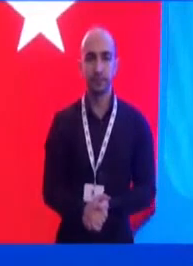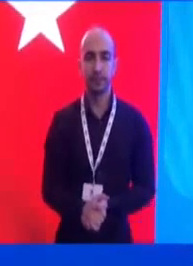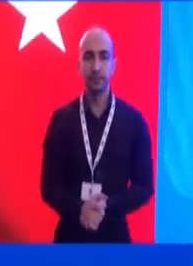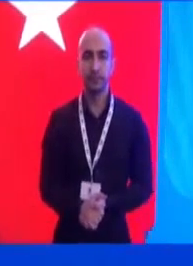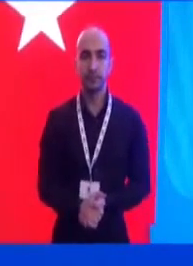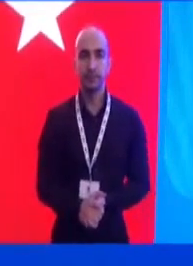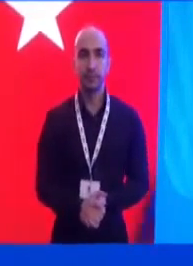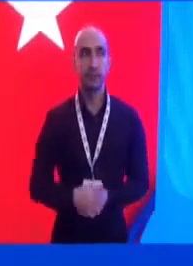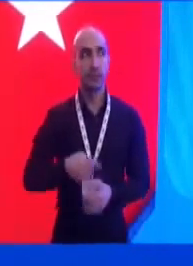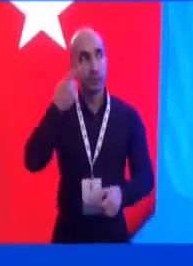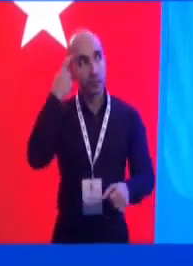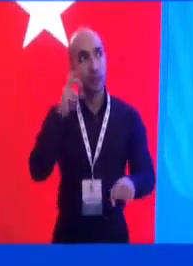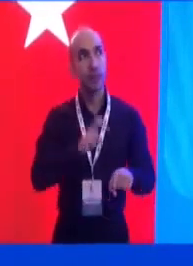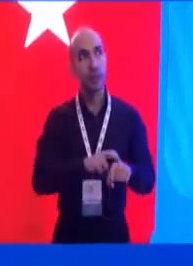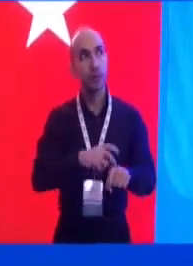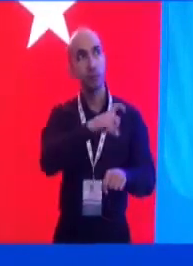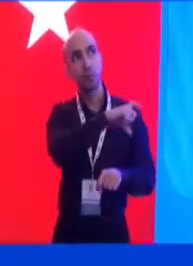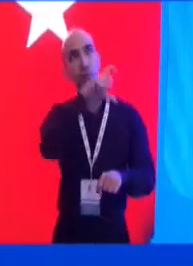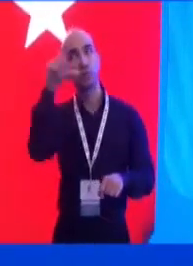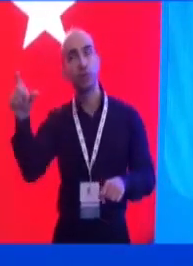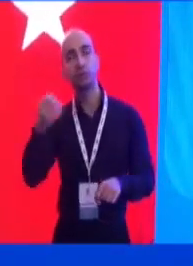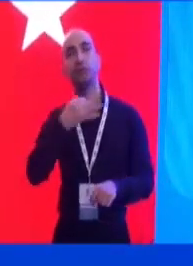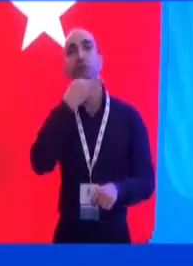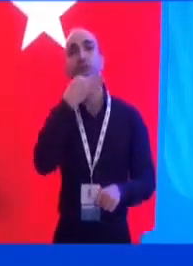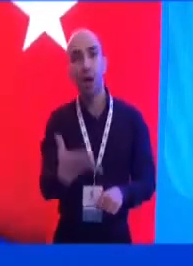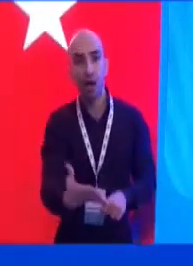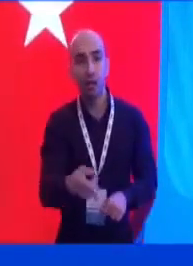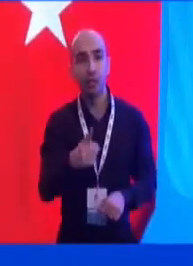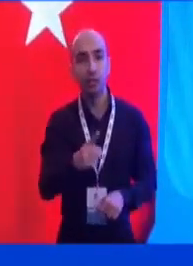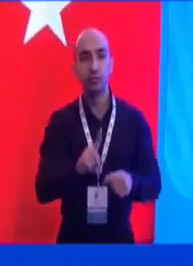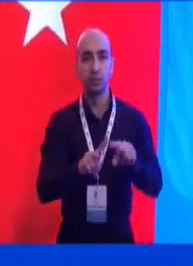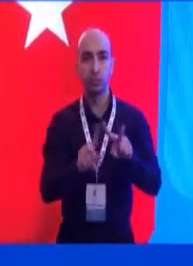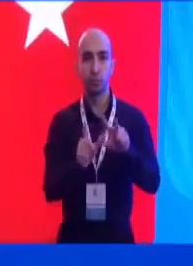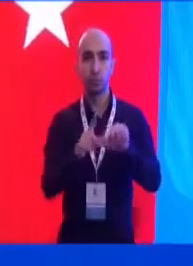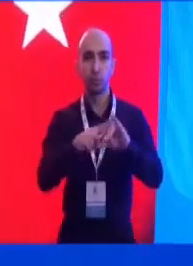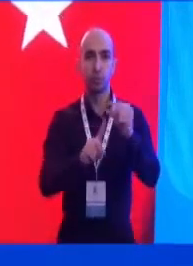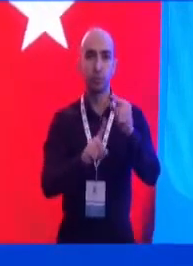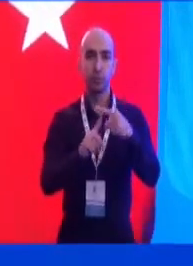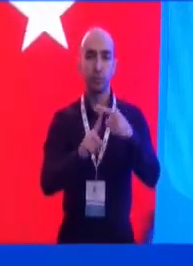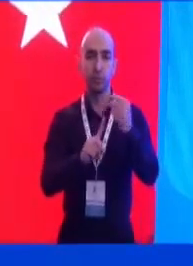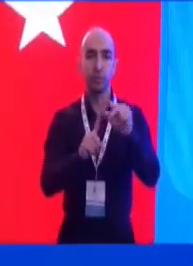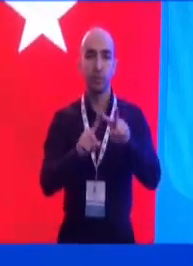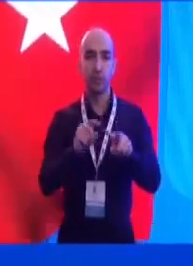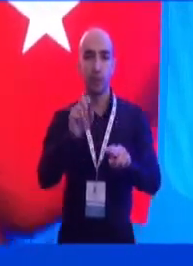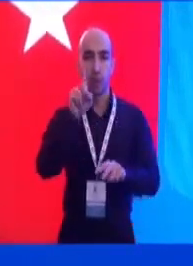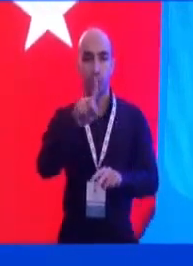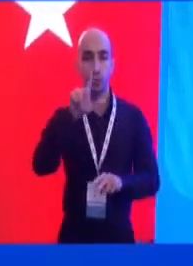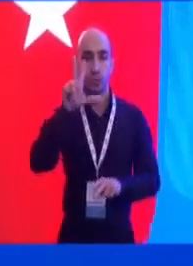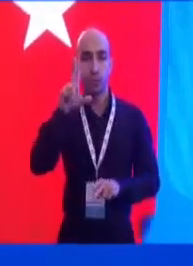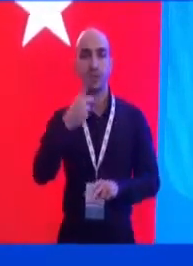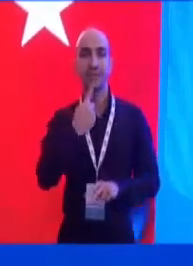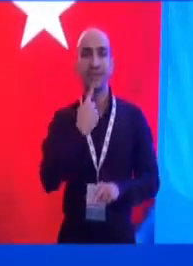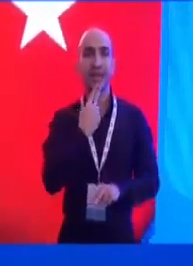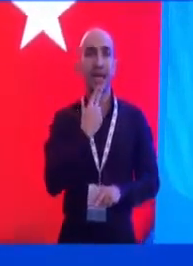Hatırlayalım, daha Cumhuriyet ilan edilmemişken Nezihe Muhittin ve 13 kadın arkadaşı ilk